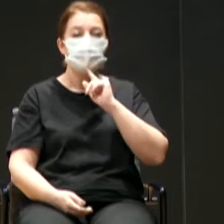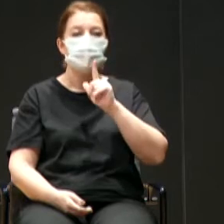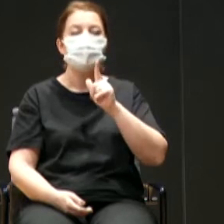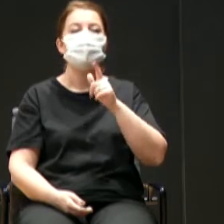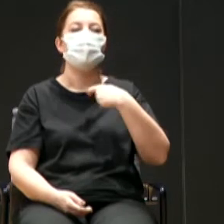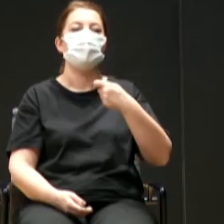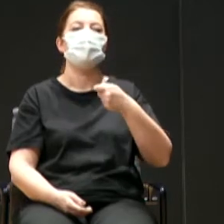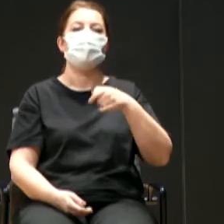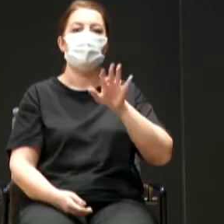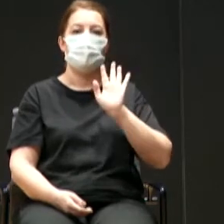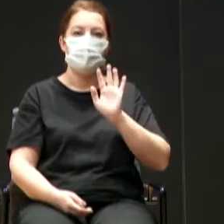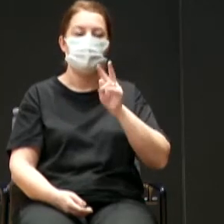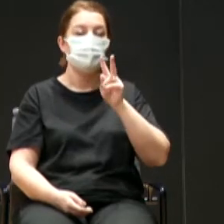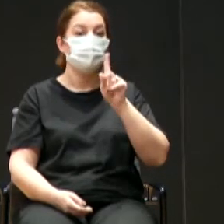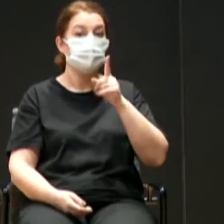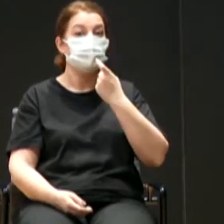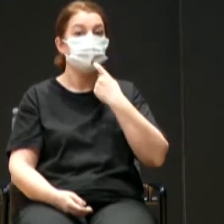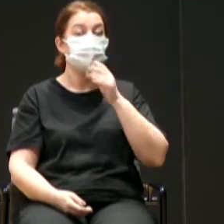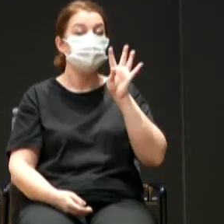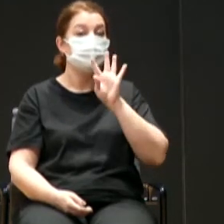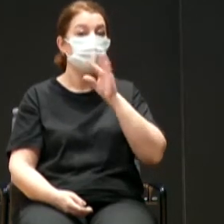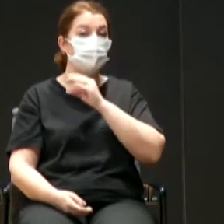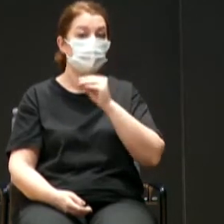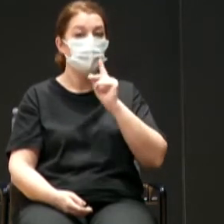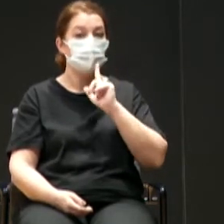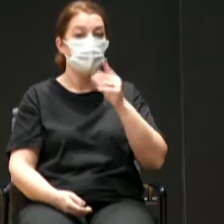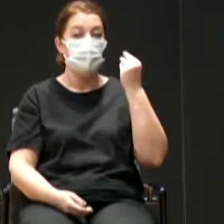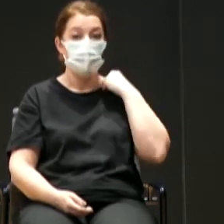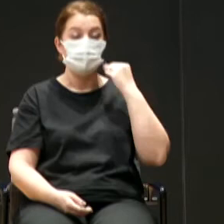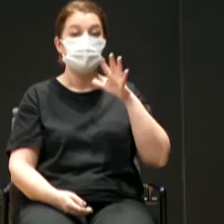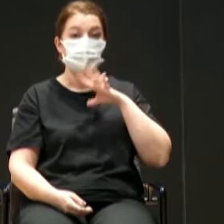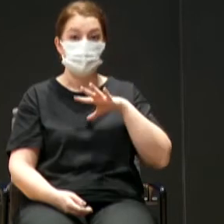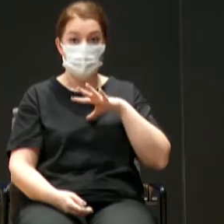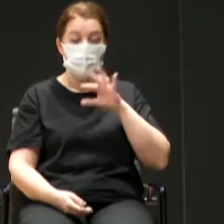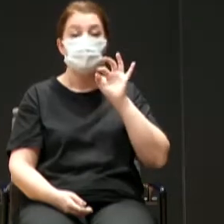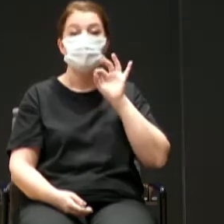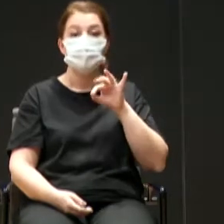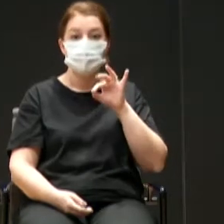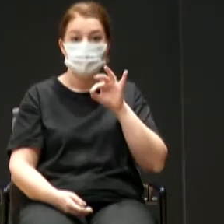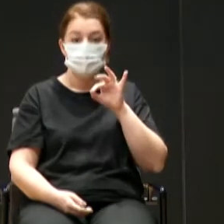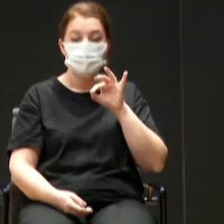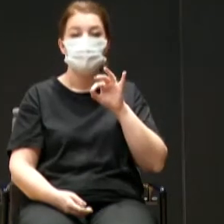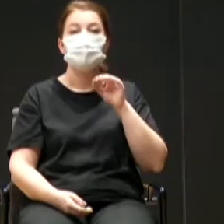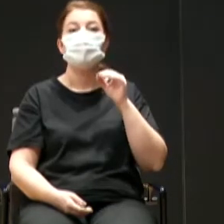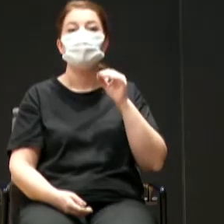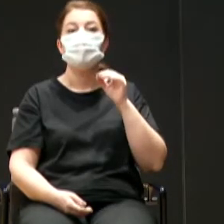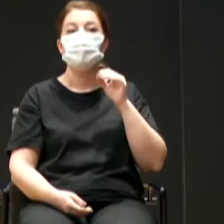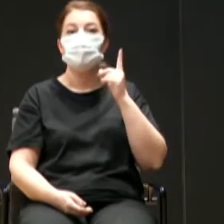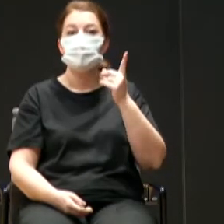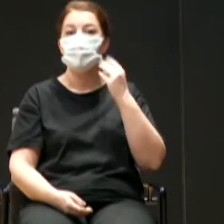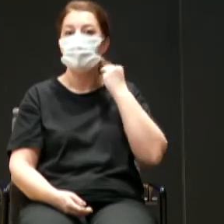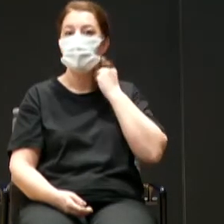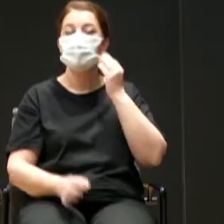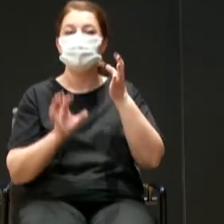kullanmıyor. 2021 yılında 40 milyon lira borçlanma istiyor. Şu ana kadar bir borçlanma ile